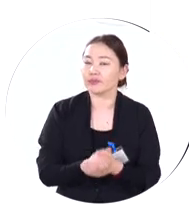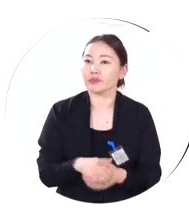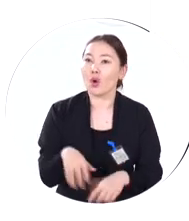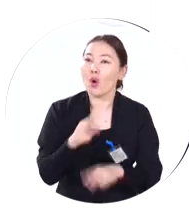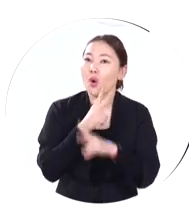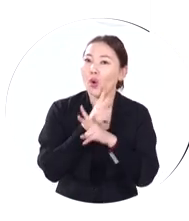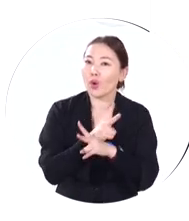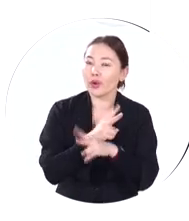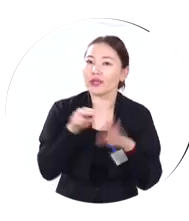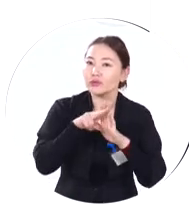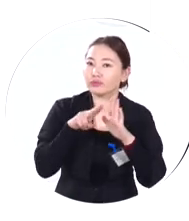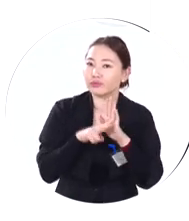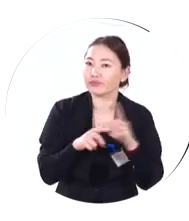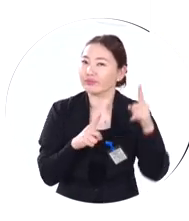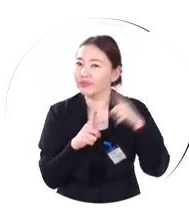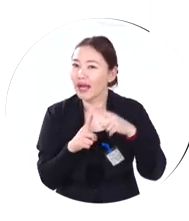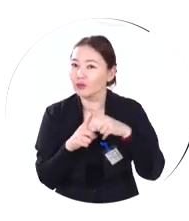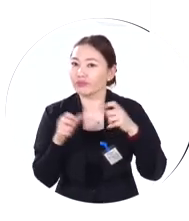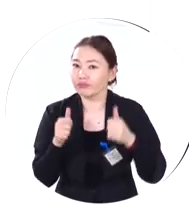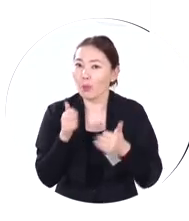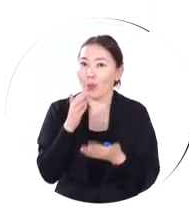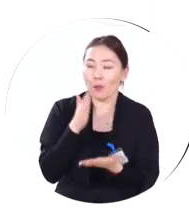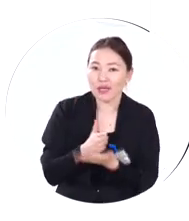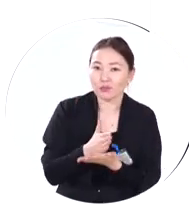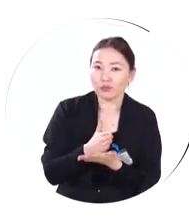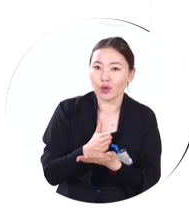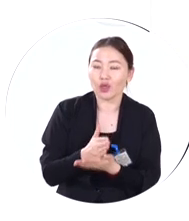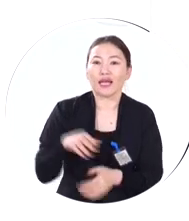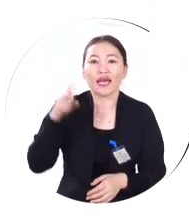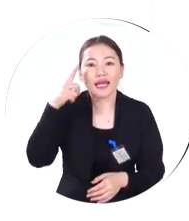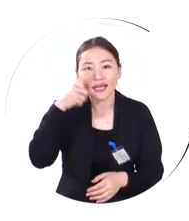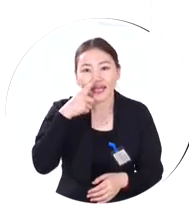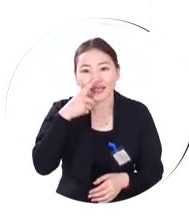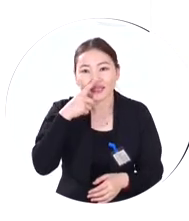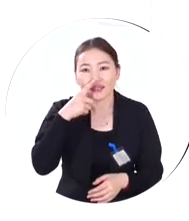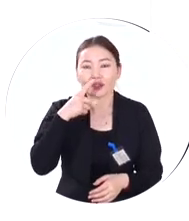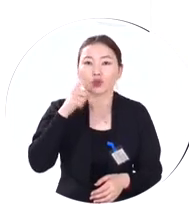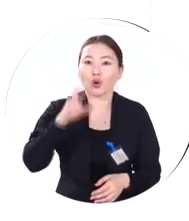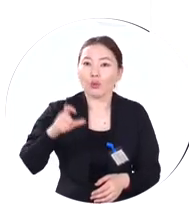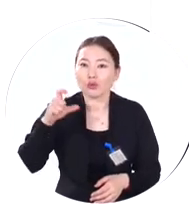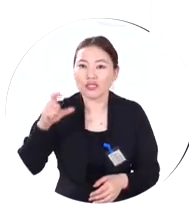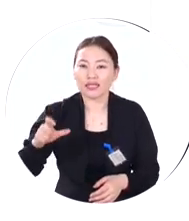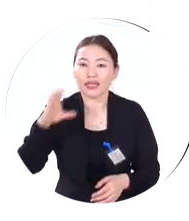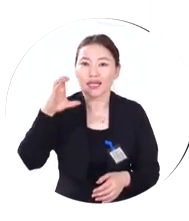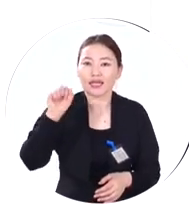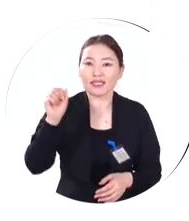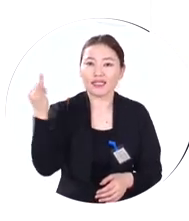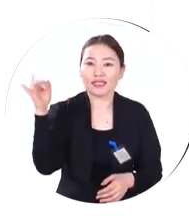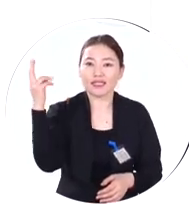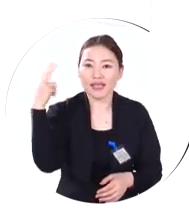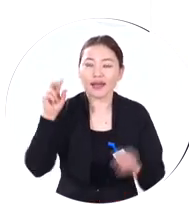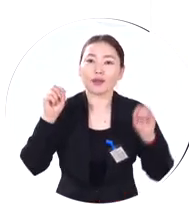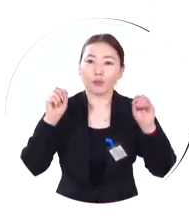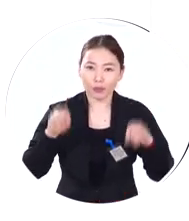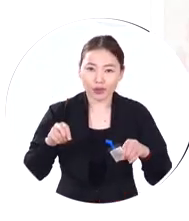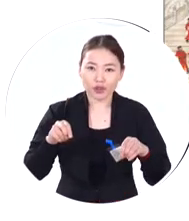мэджээ. Манжин төр дэх хятад гаралтай сайд төшөнгөө нэмэгдсэн хэрээр манчин улсын уламжлалт бодлого аажим аажимаар